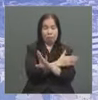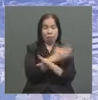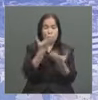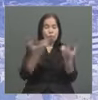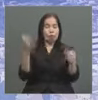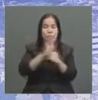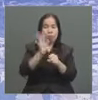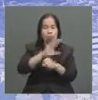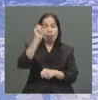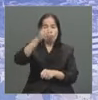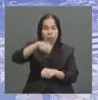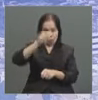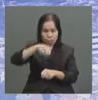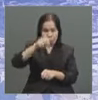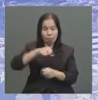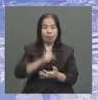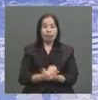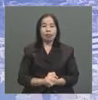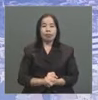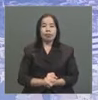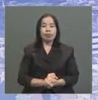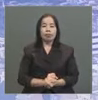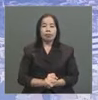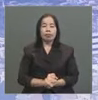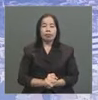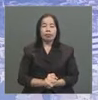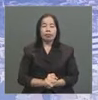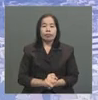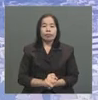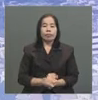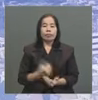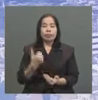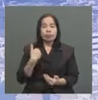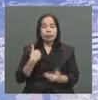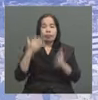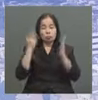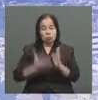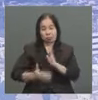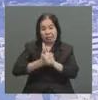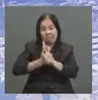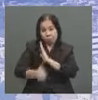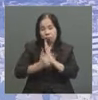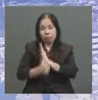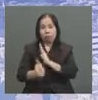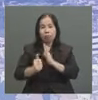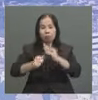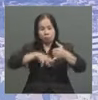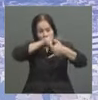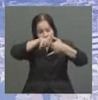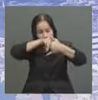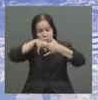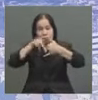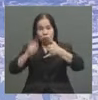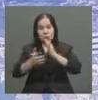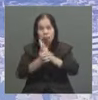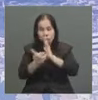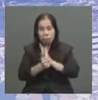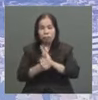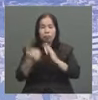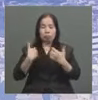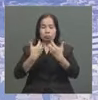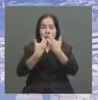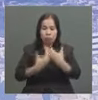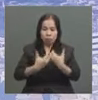ได้ครับว่าเครื่องไม้เครื่องมือไม่เพียงพอแล้วก็ต้องมีผู้ที่เชี่ยวชาญในการตรวจที่เราเรียกว่า PCR